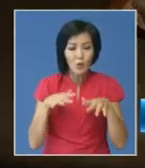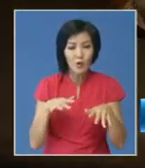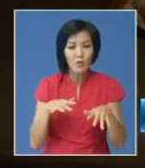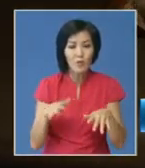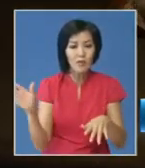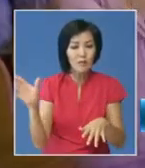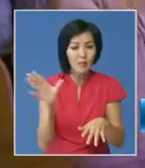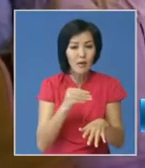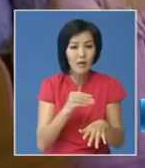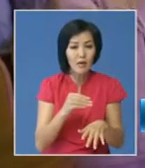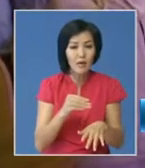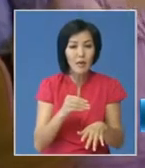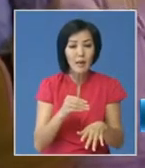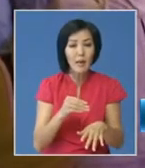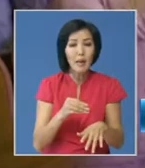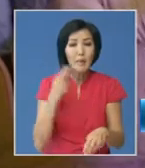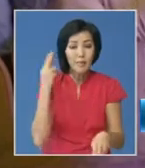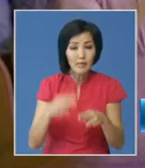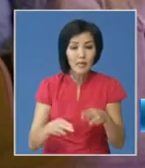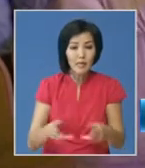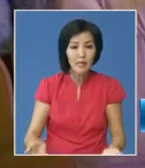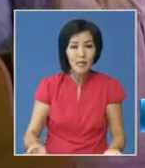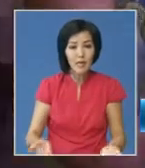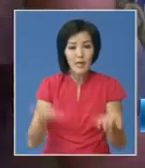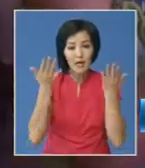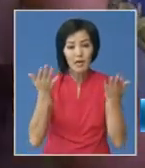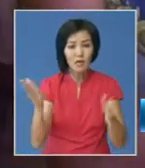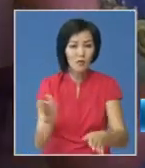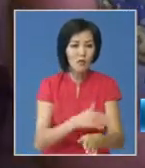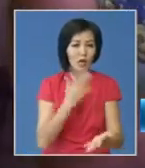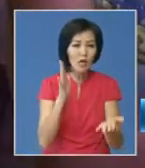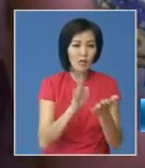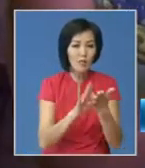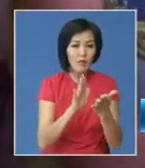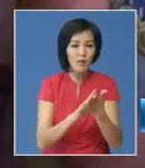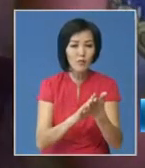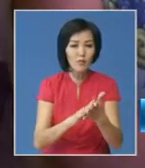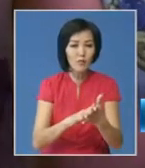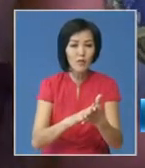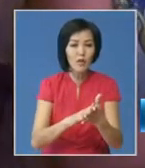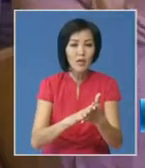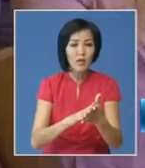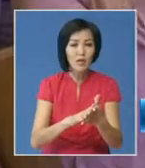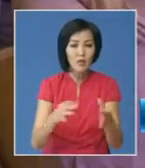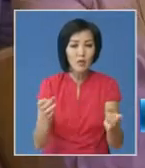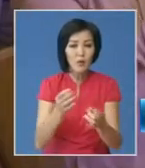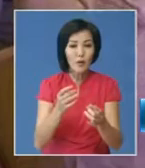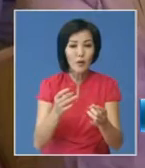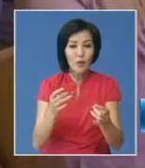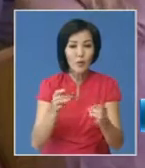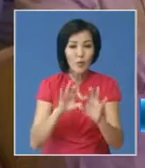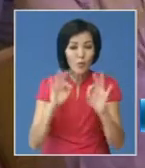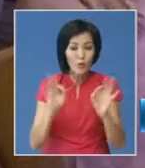шыққан соншалық қойылым аяқталғанда көпшілік ұзақ шапалақ соғып өнер ұжымына құрметтерін білдірді.